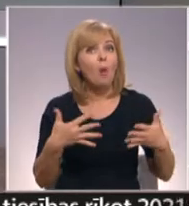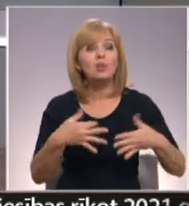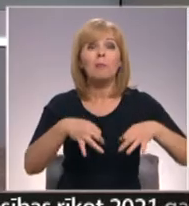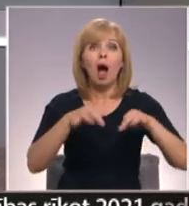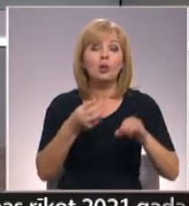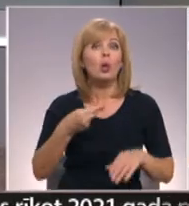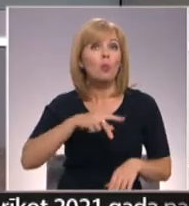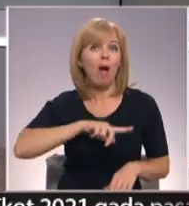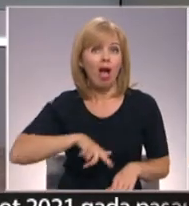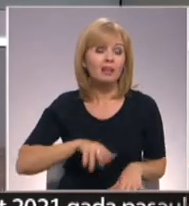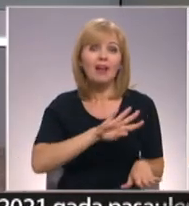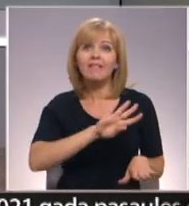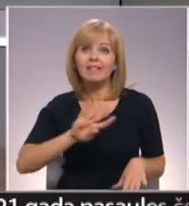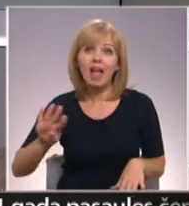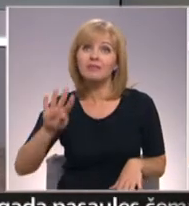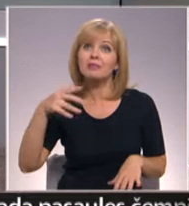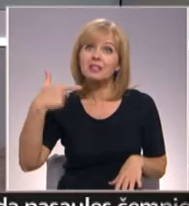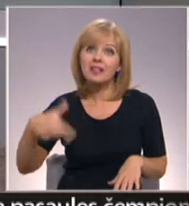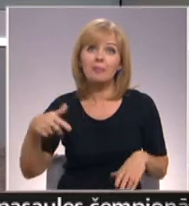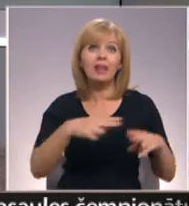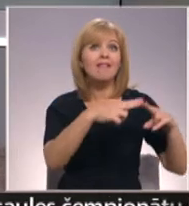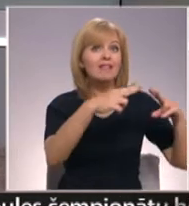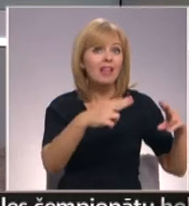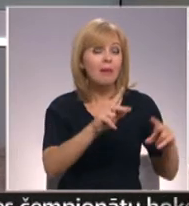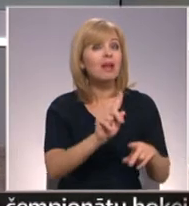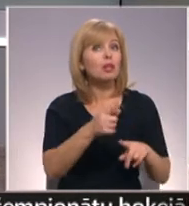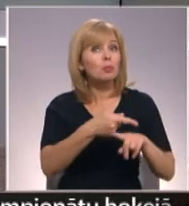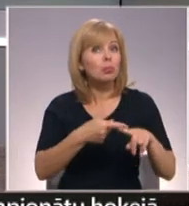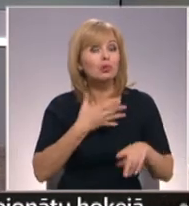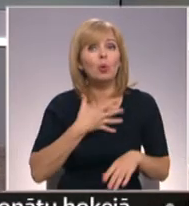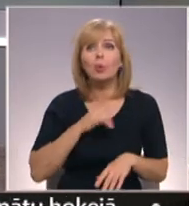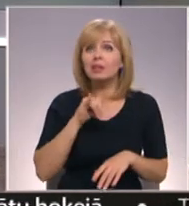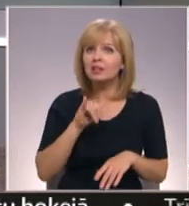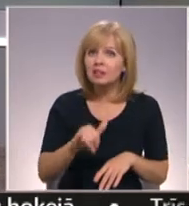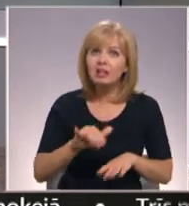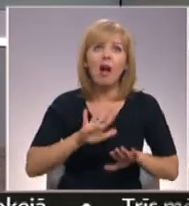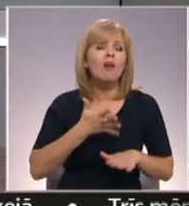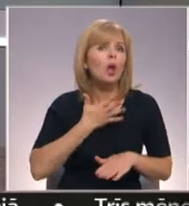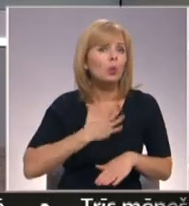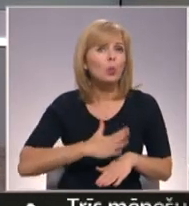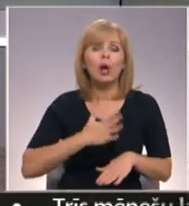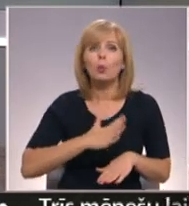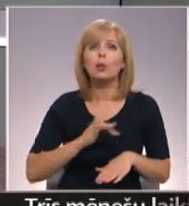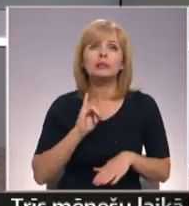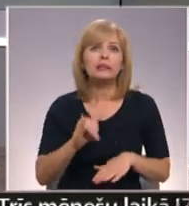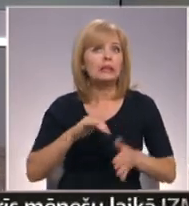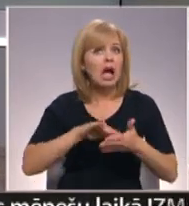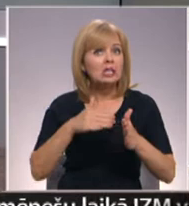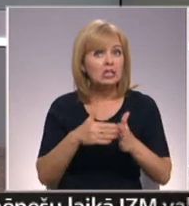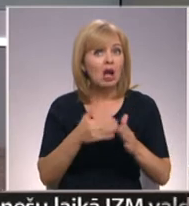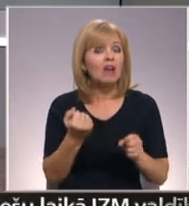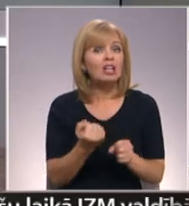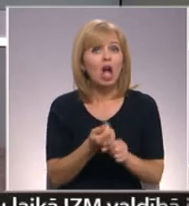No Latvijas 970 tiltiem gandrīz puse ir sliktā vai ļoti sliktā stāvoklī, taču remonta